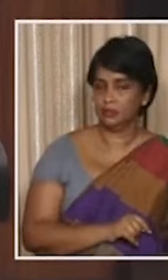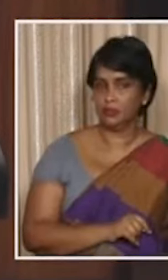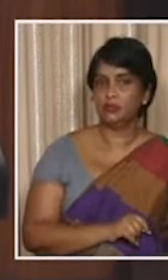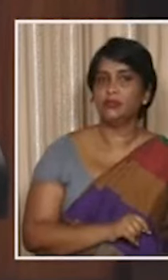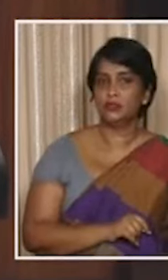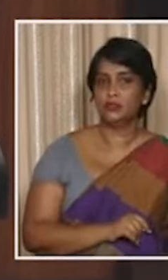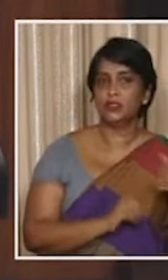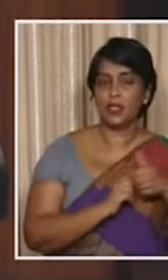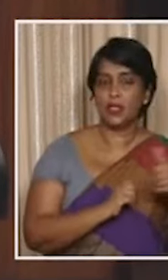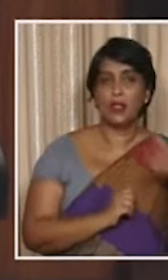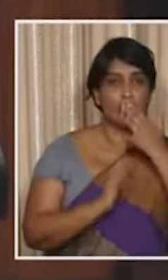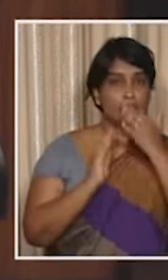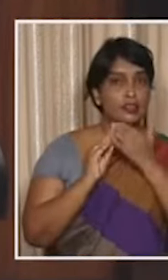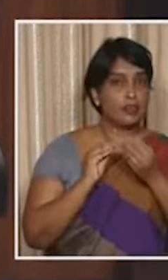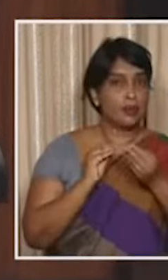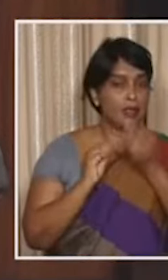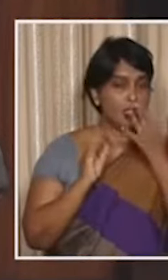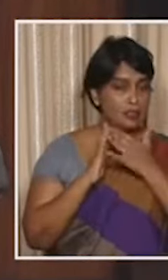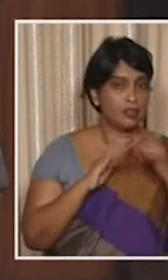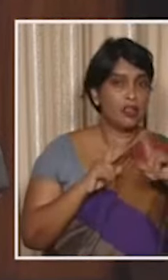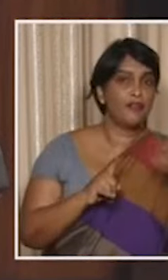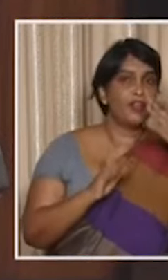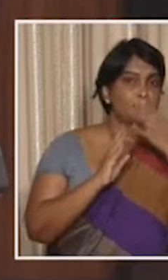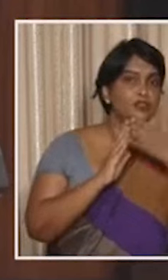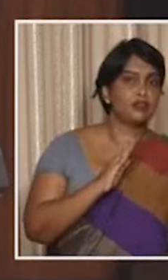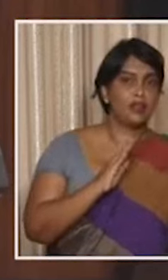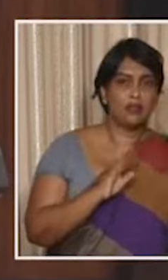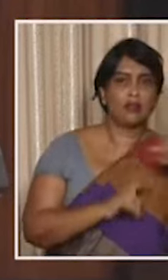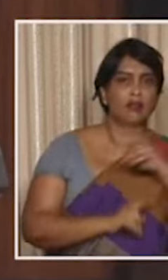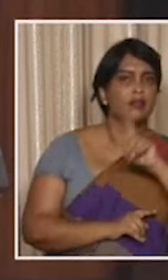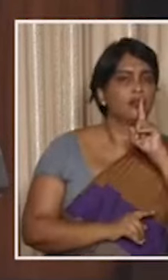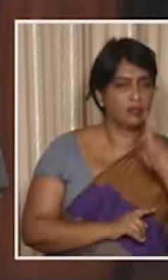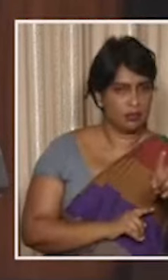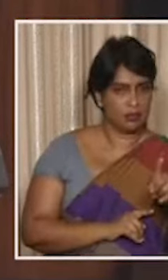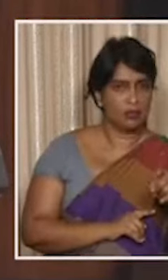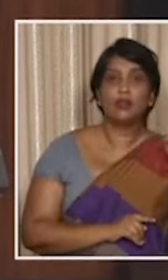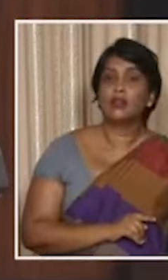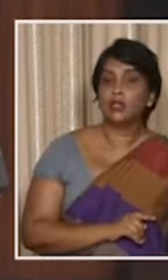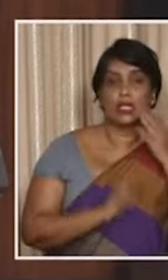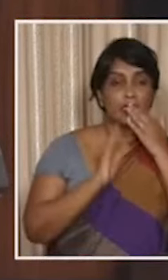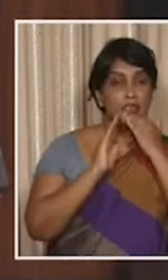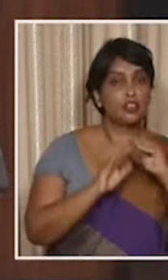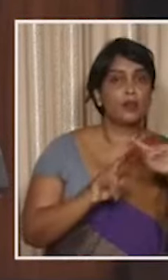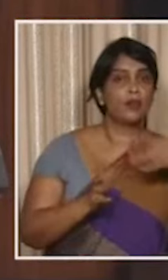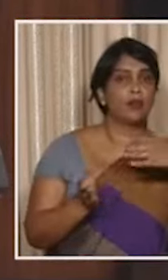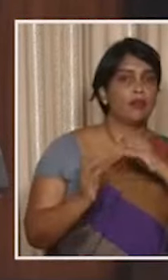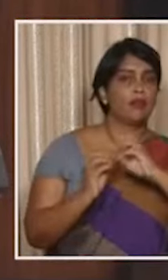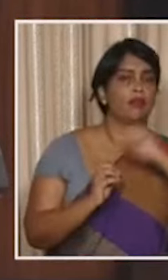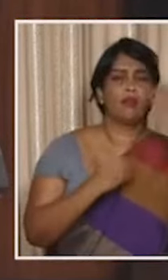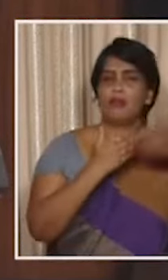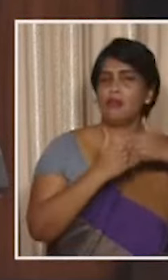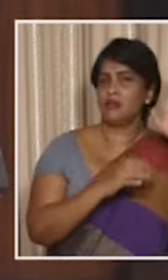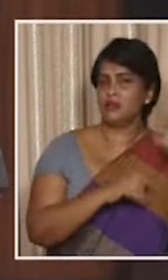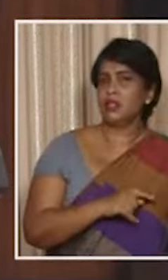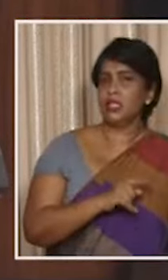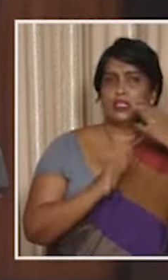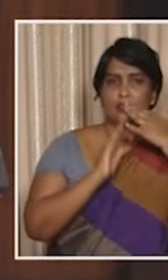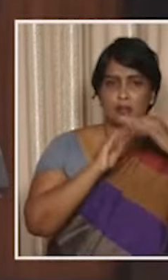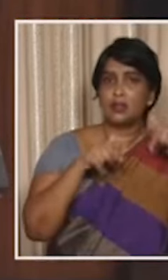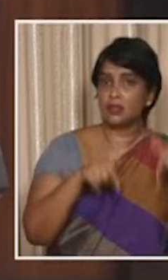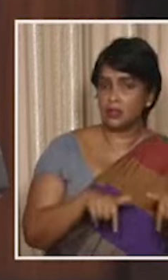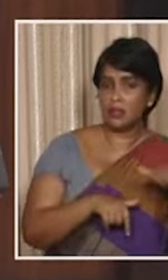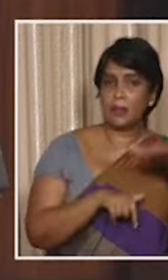பாடசாலைக்கு பதிலாக ஒரு பாடசாலை கட்டியிருக்கின்ற அந்த பாடசாலை ஒரு ஆத்தோர பிரதேசத்திலே கட்டியிருக்கிறார்கள். அந்த பாடசாலையை இப்போ இருக்கிற பிரதேசத்துக்கு